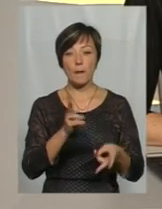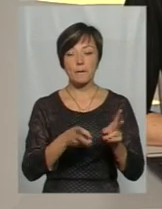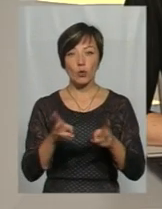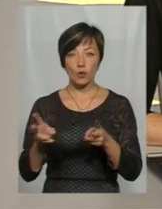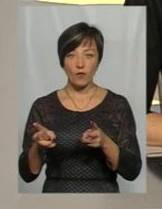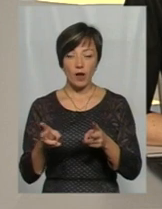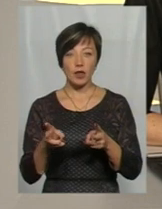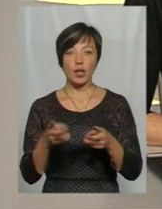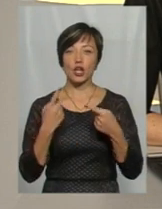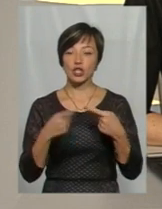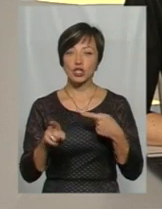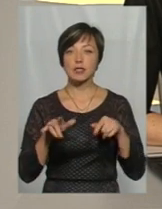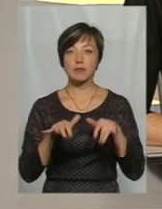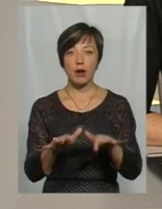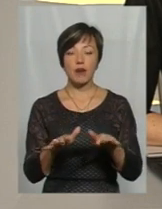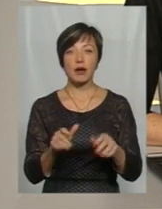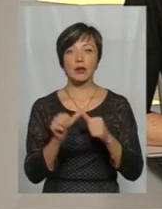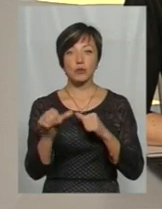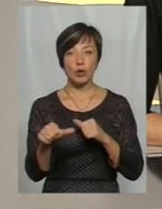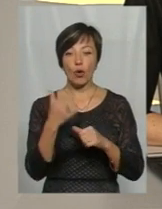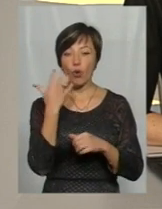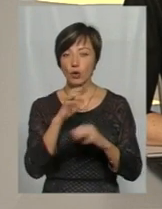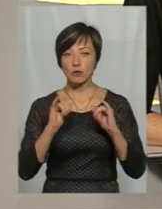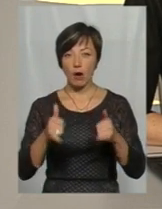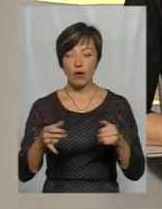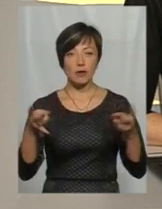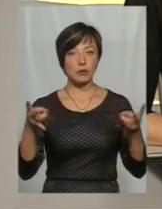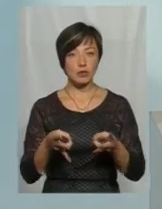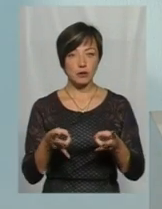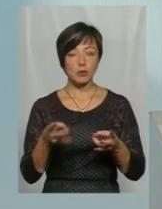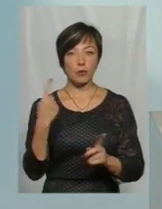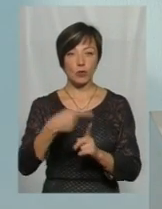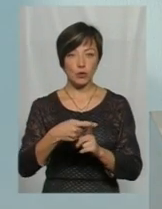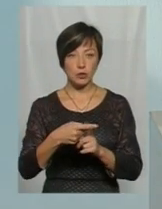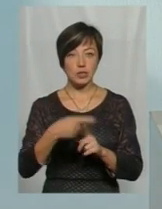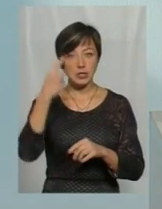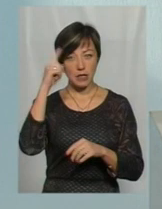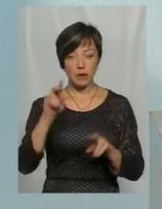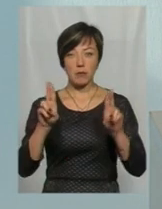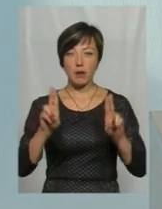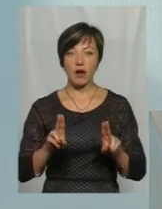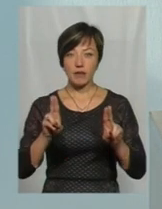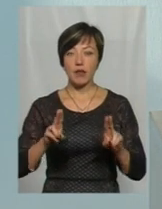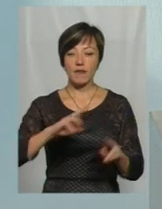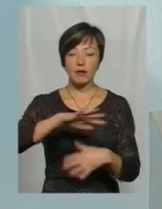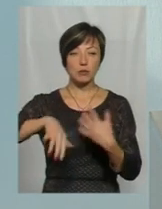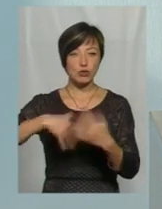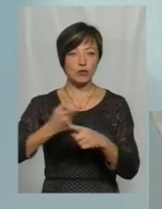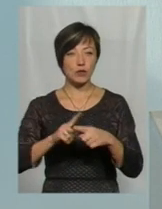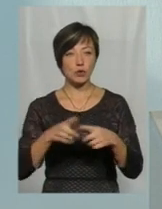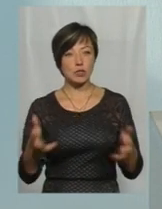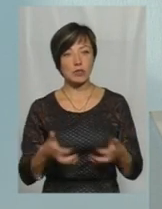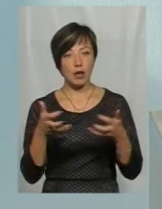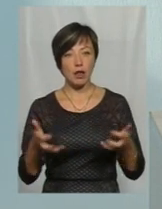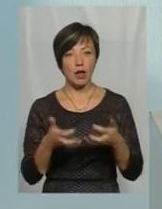приготування. Інша справа, що крім того ошпарювання, ще потрібно знати правила вимішування цього салату. Що